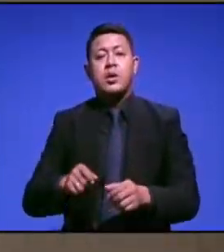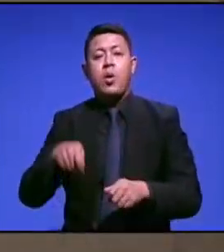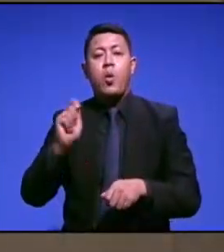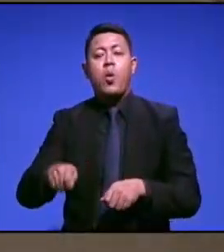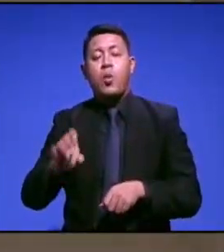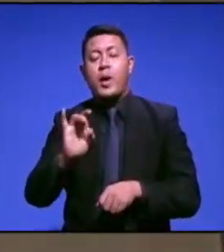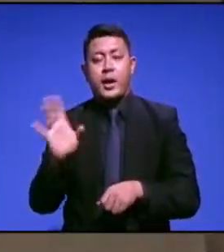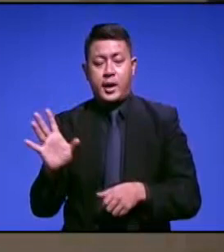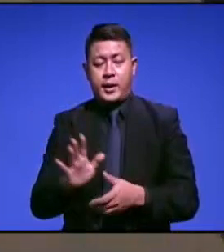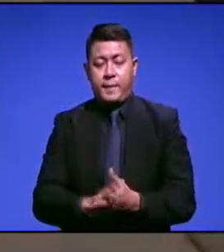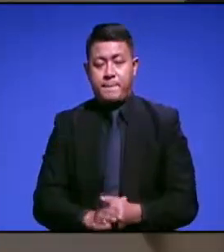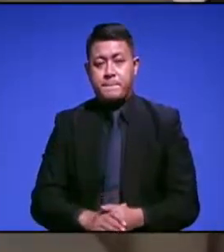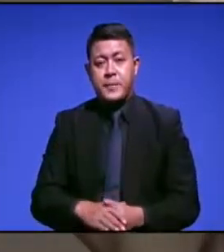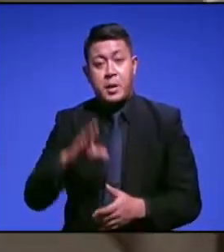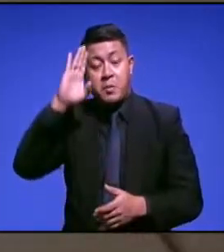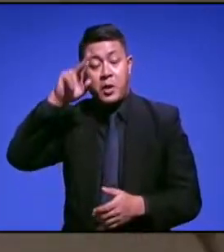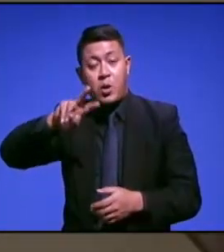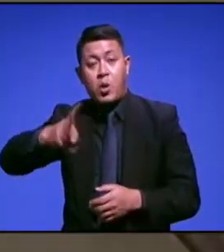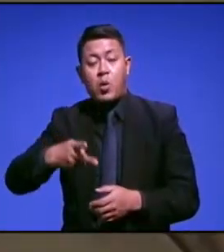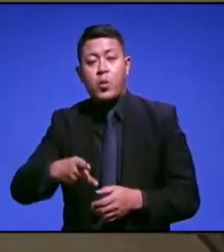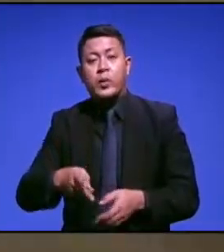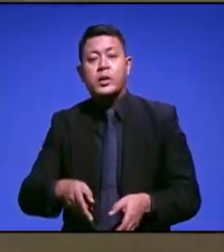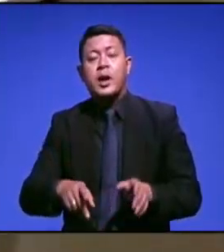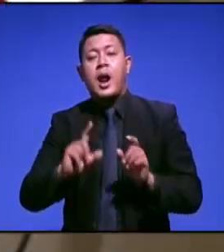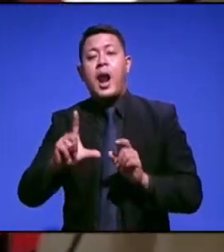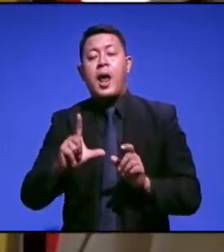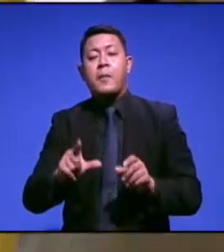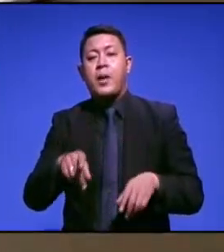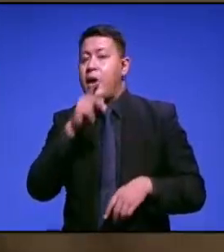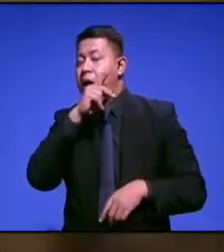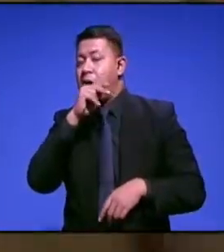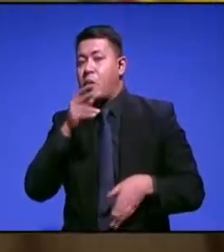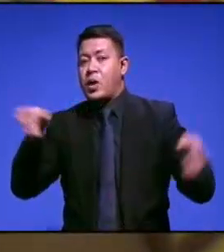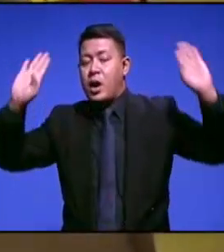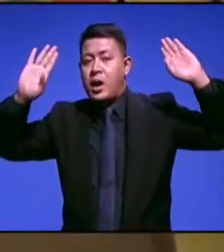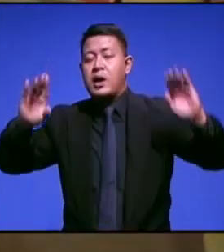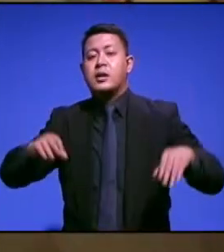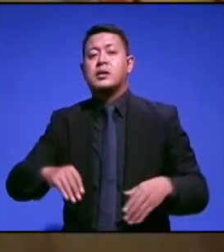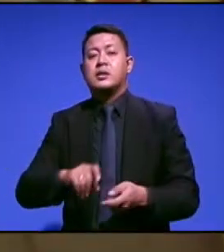terhadap Sutarman. Pria ini juga mengubah lambang negara burung Garuda dan mencetak uang